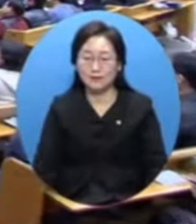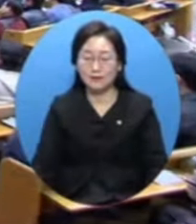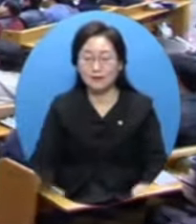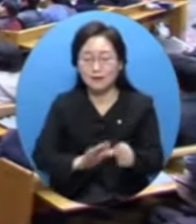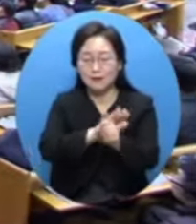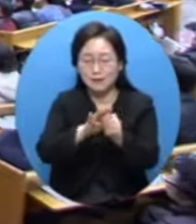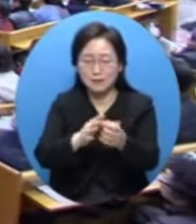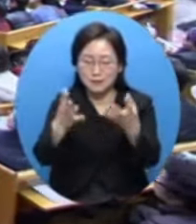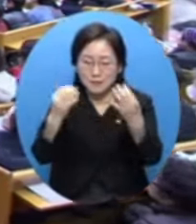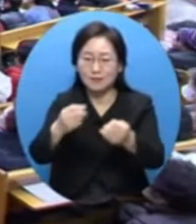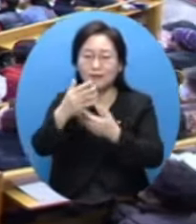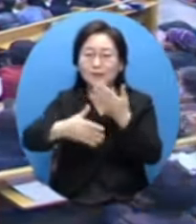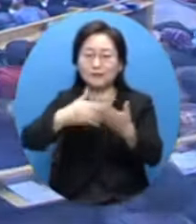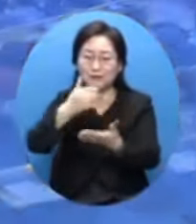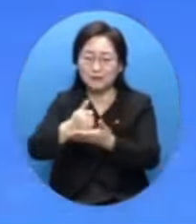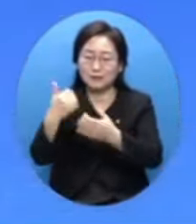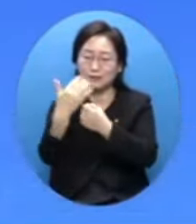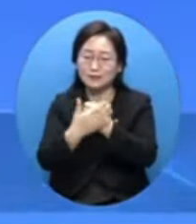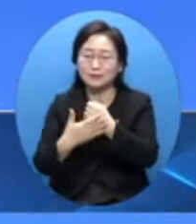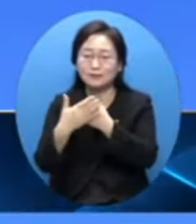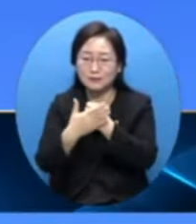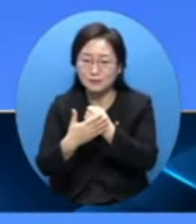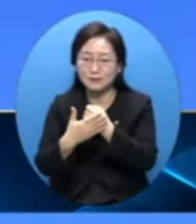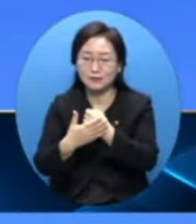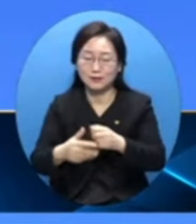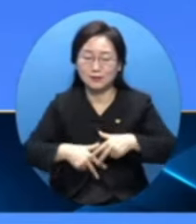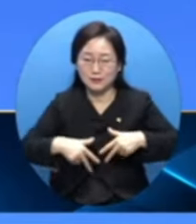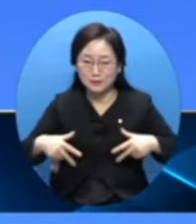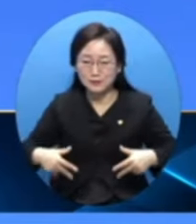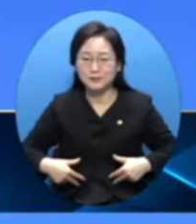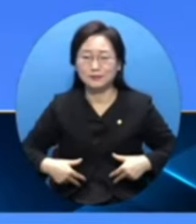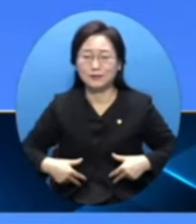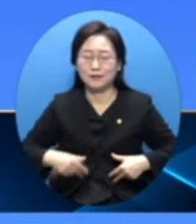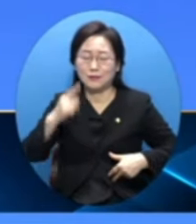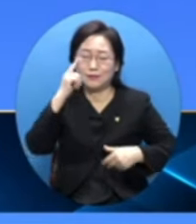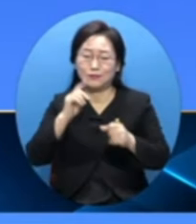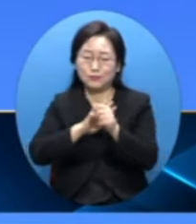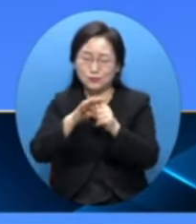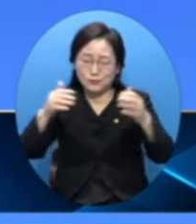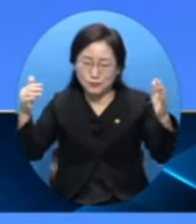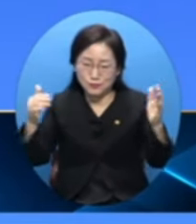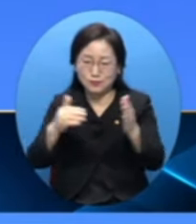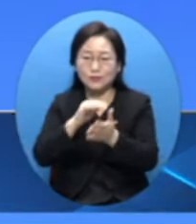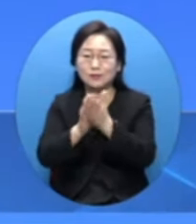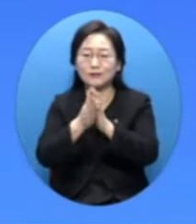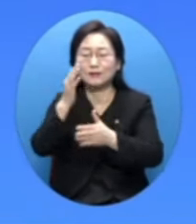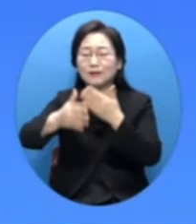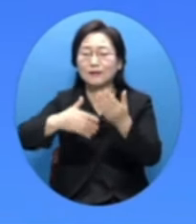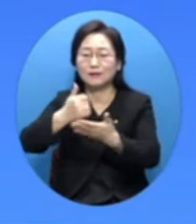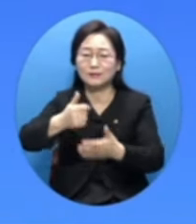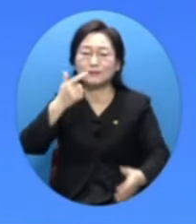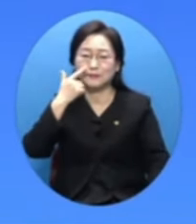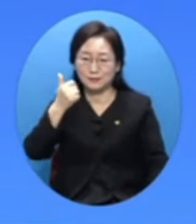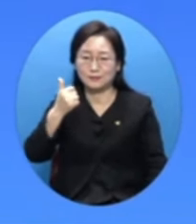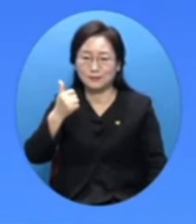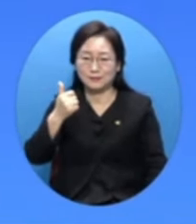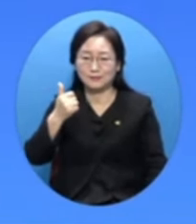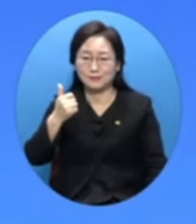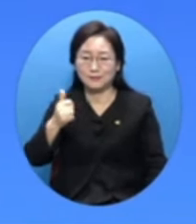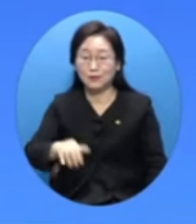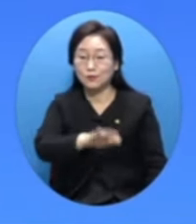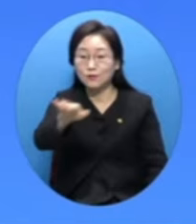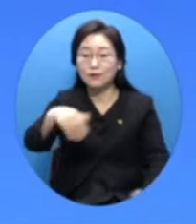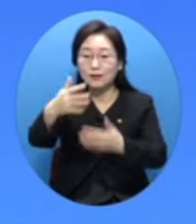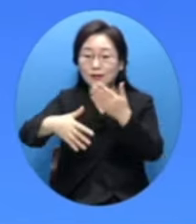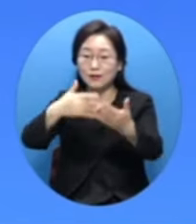사랑의 하나님이시고 은혜와 자비와 긍휼이 무한하신 하나님이십니다. 우리가 하나님을